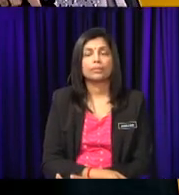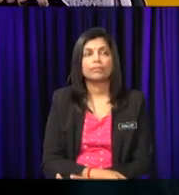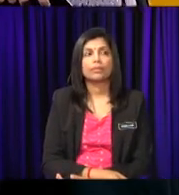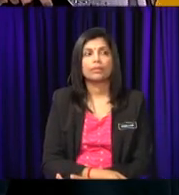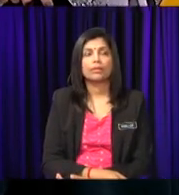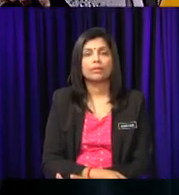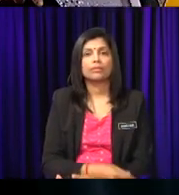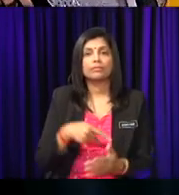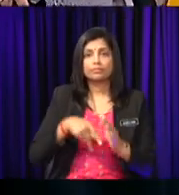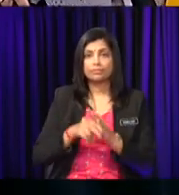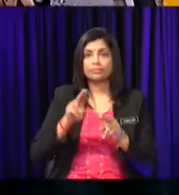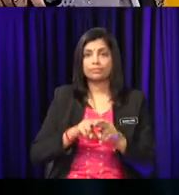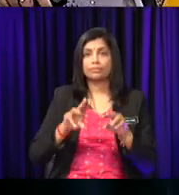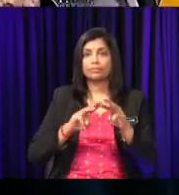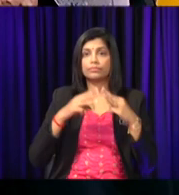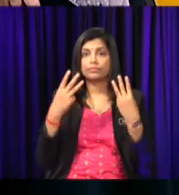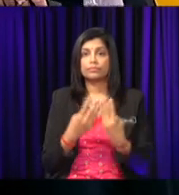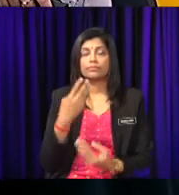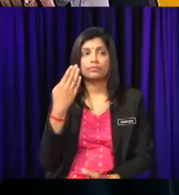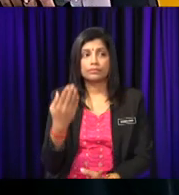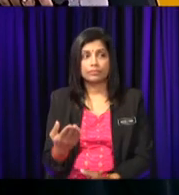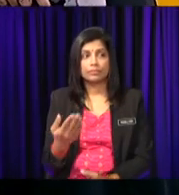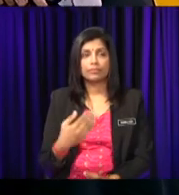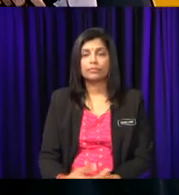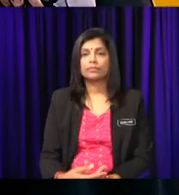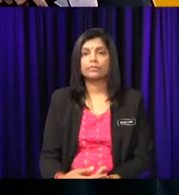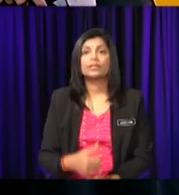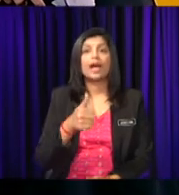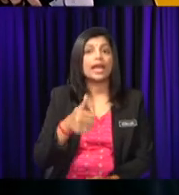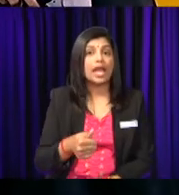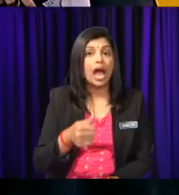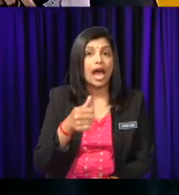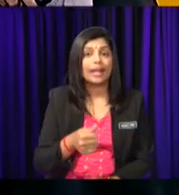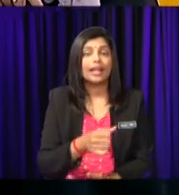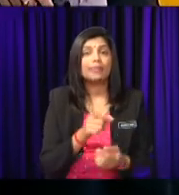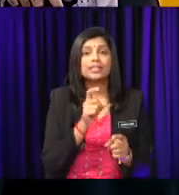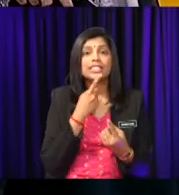itu oke penduduk di kawasan Anda Kalau Anda tepuk bau sendiri